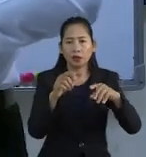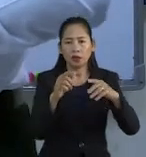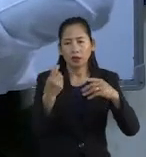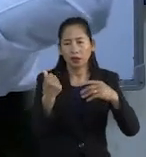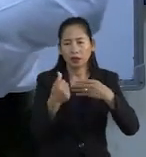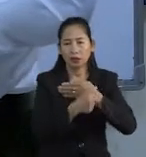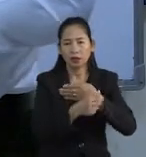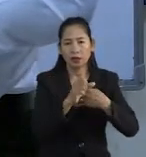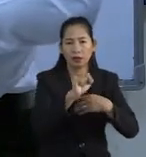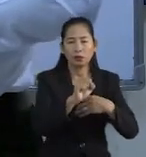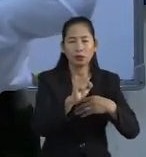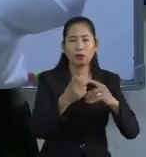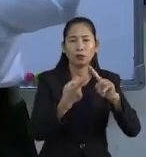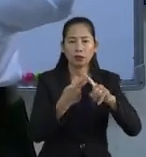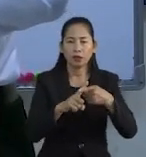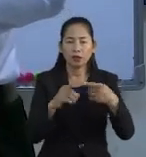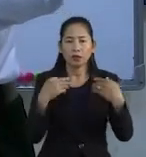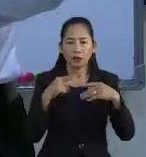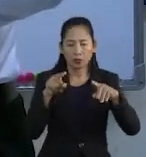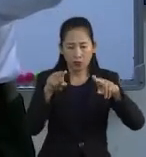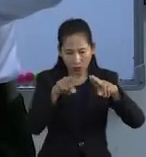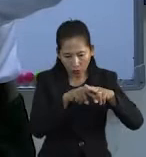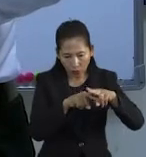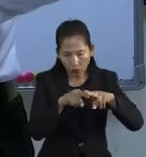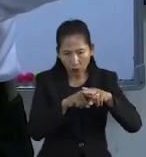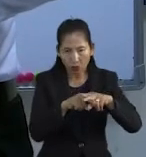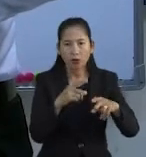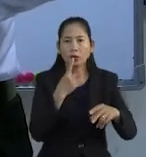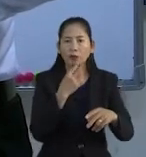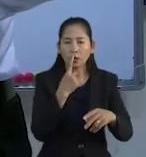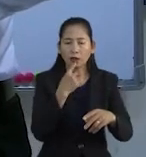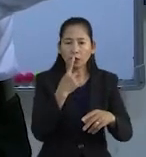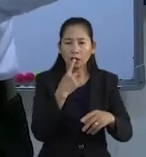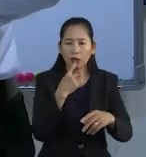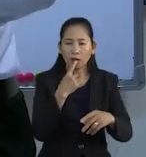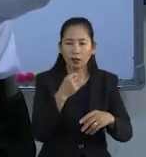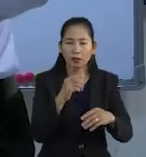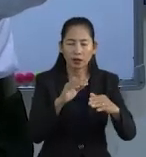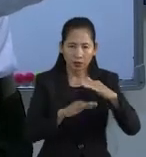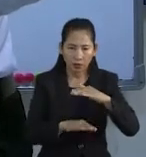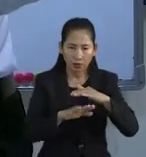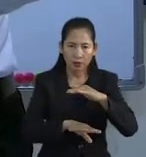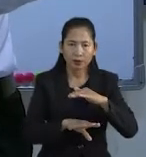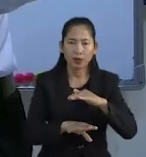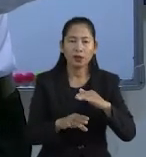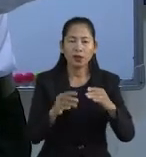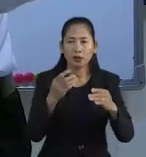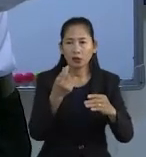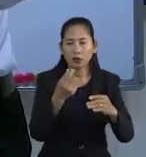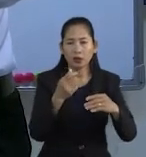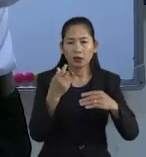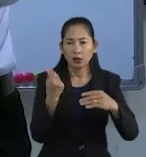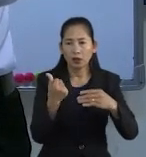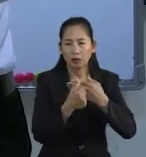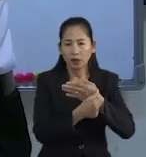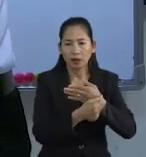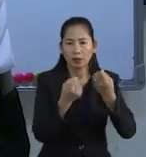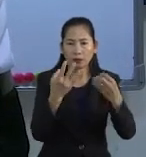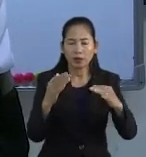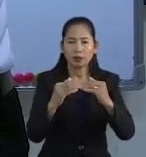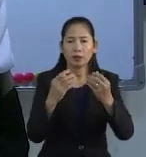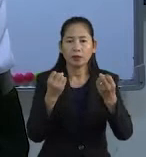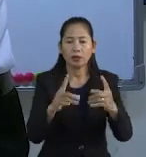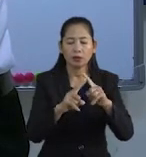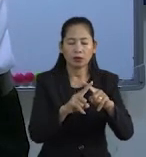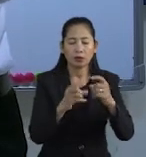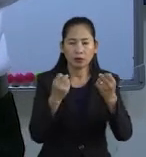lấy nè đại miến cúc cả hóm vì kháng kháng kháng cào này ai nè ta về miền đầm lấy man smart man côn